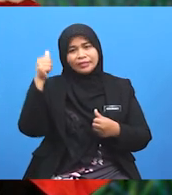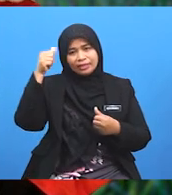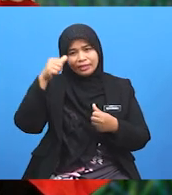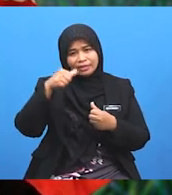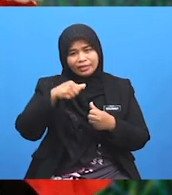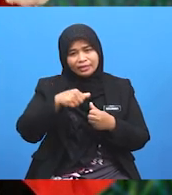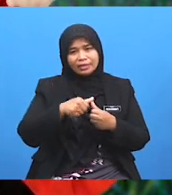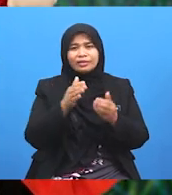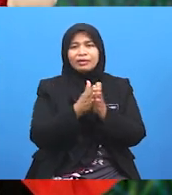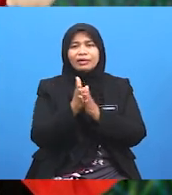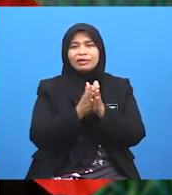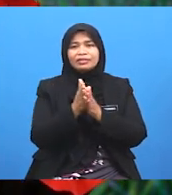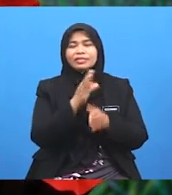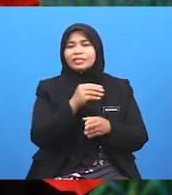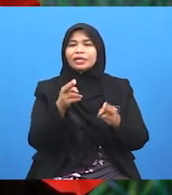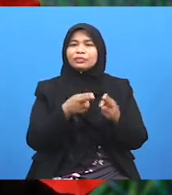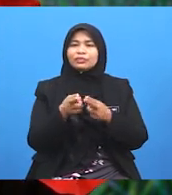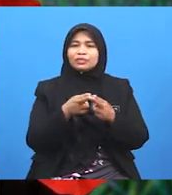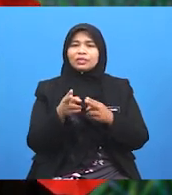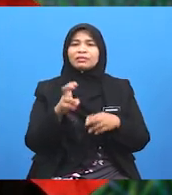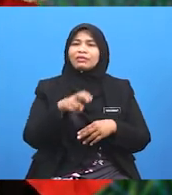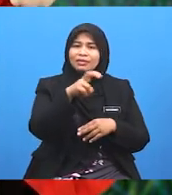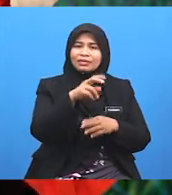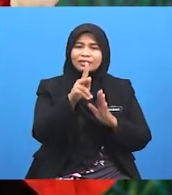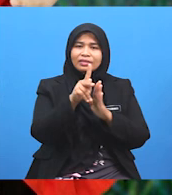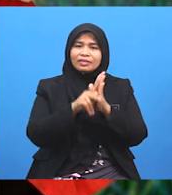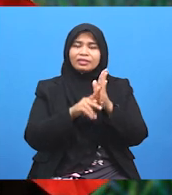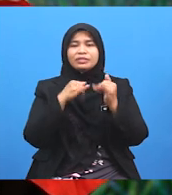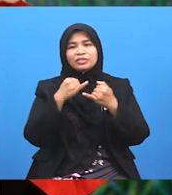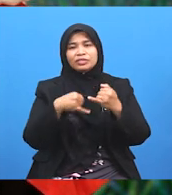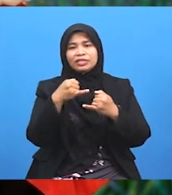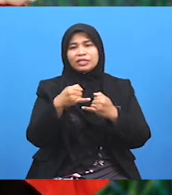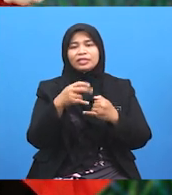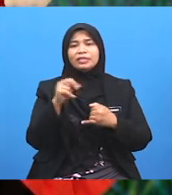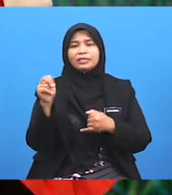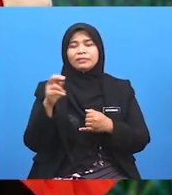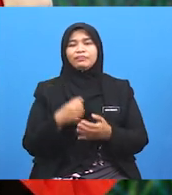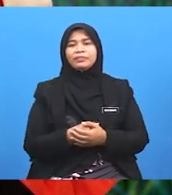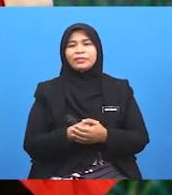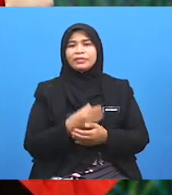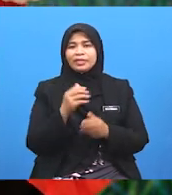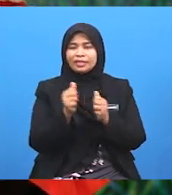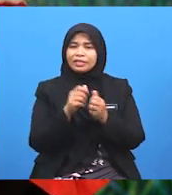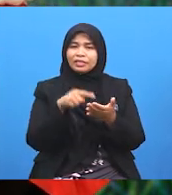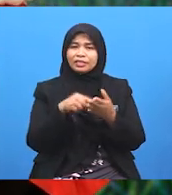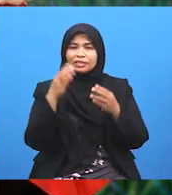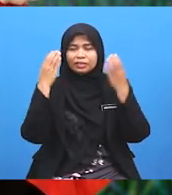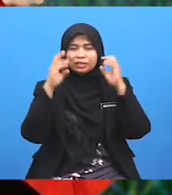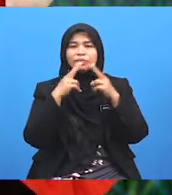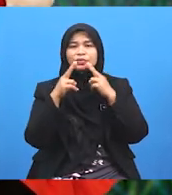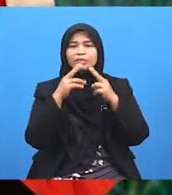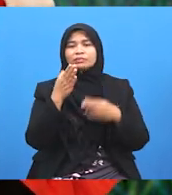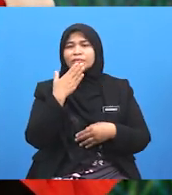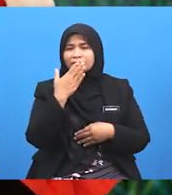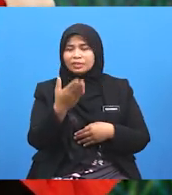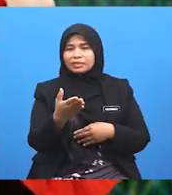Ingat, rajin dan usaha tangga kejayaan. Dengan ini, cikgu mengucapkan